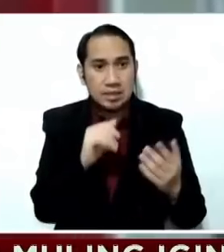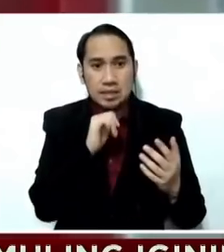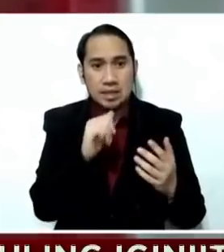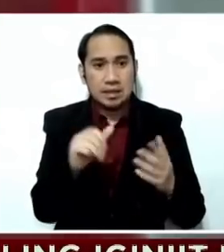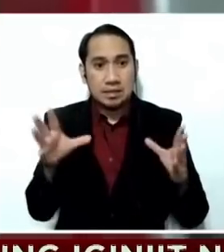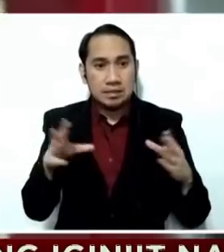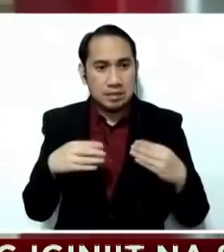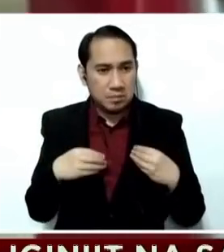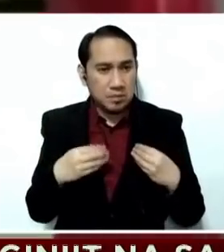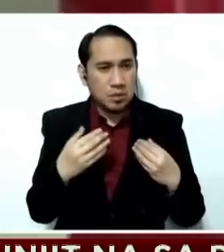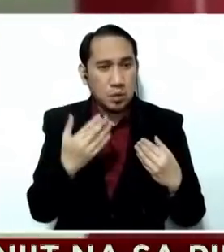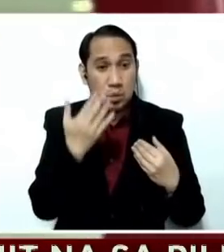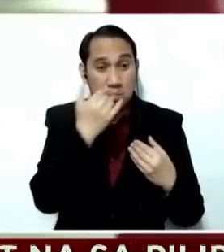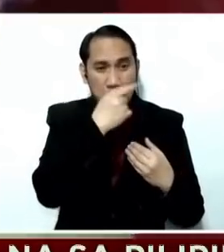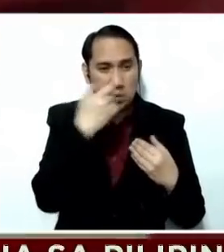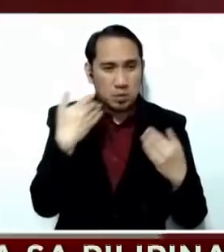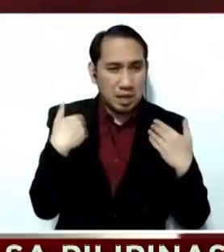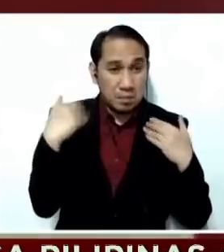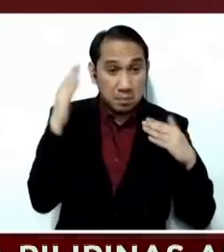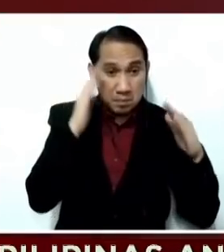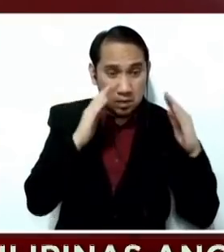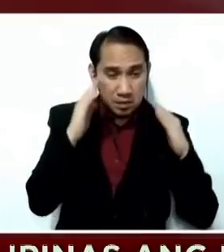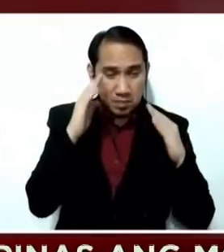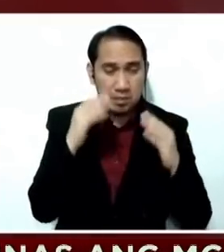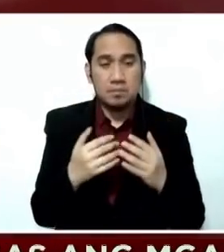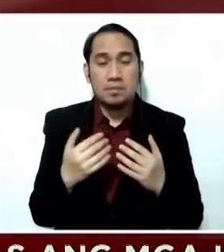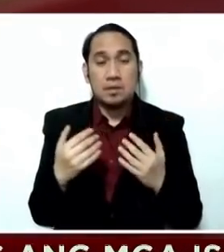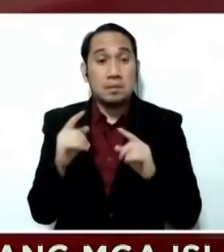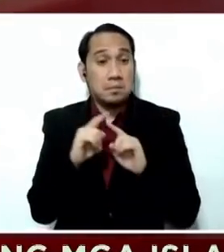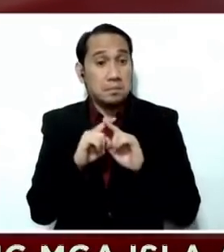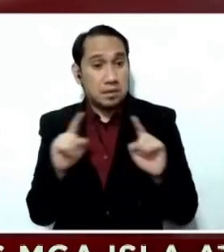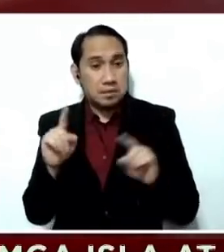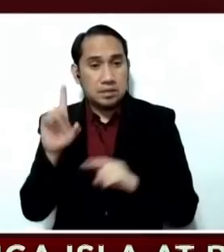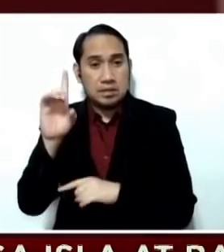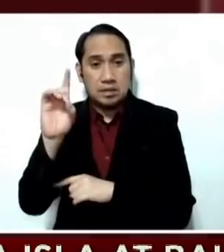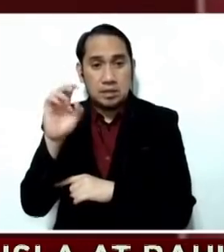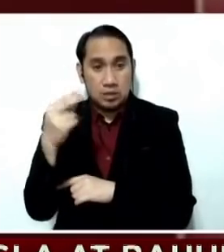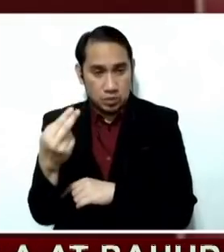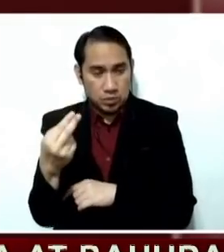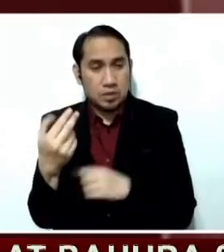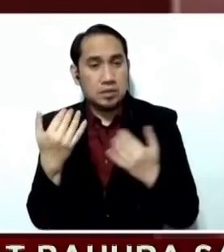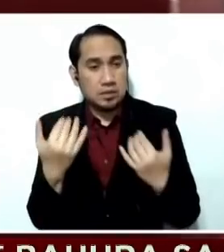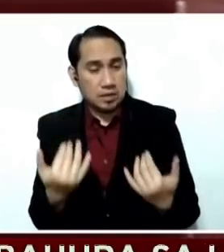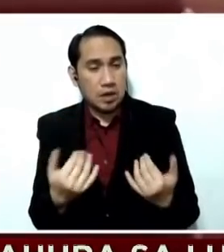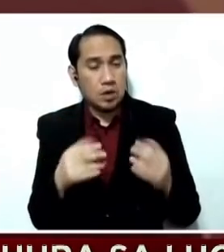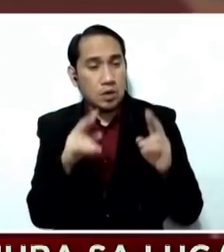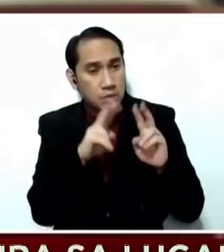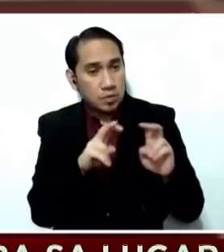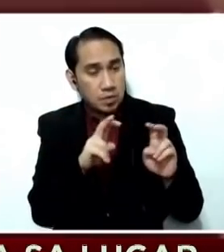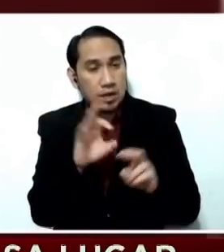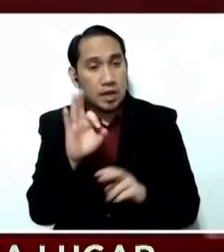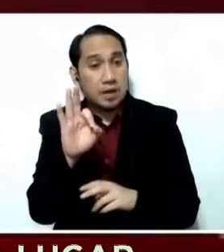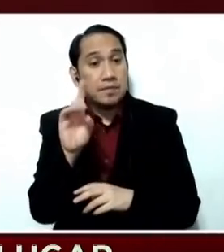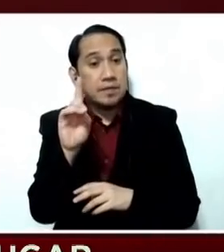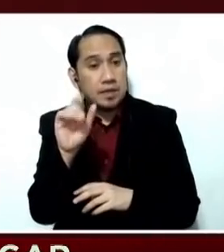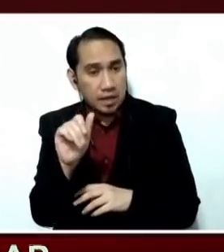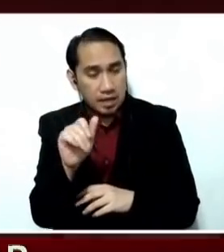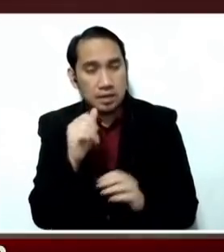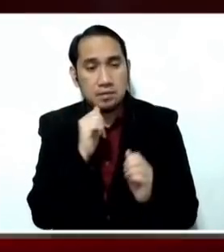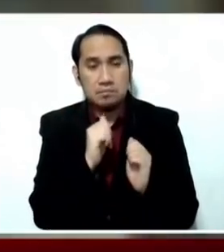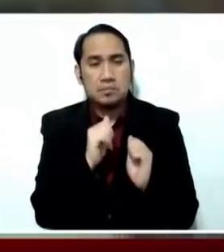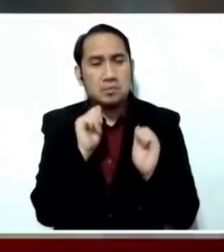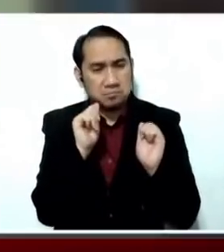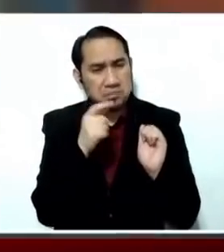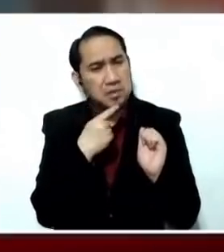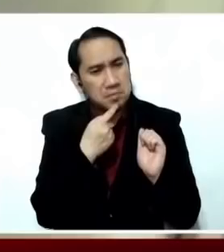at efficacy ng bakuna. Nauna nang sinabi ng DOH na base sa pag-aaral ng Food and Drug Administration, katanggap-tanggap at